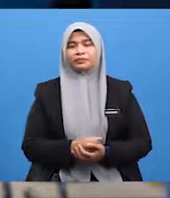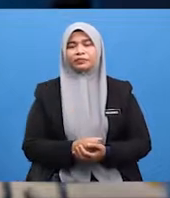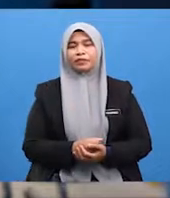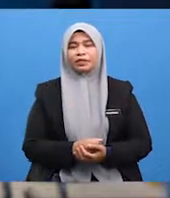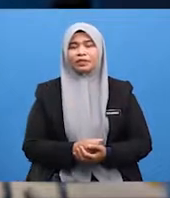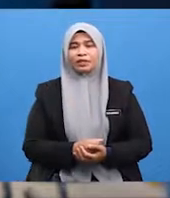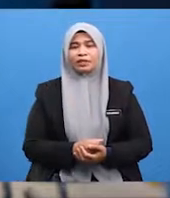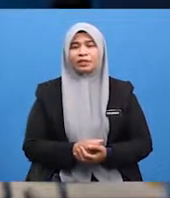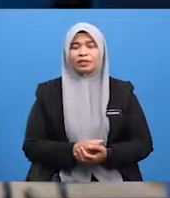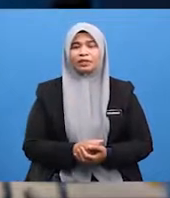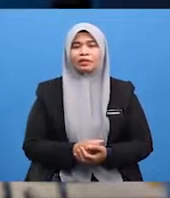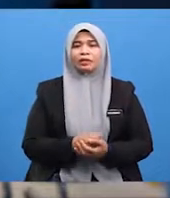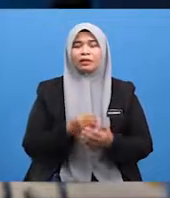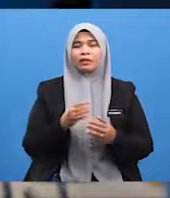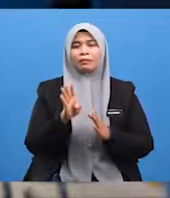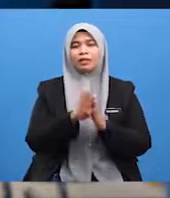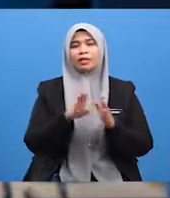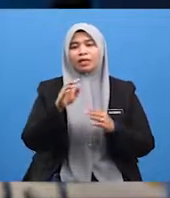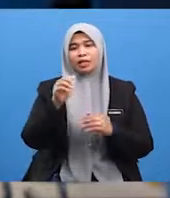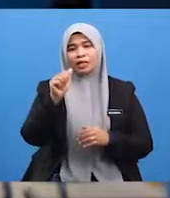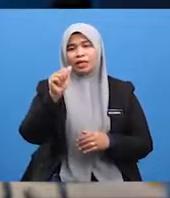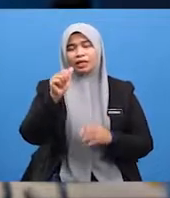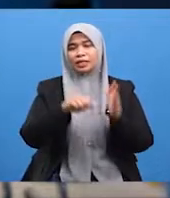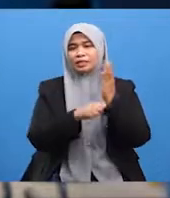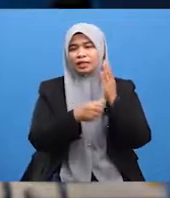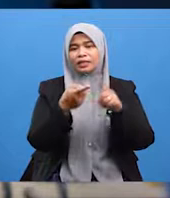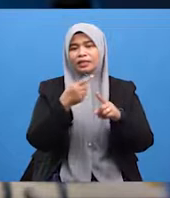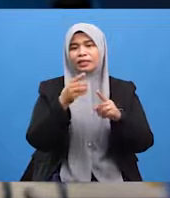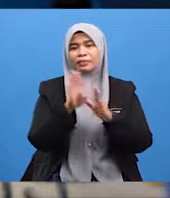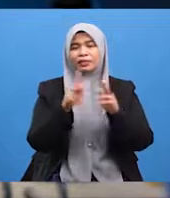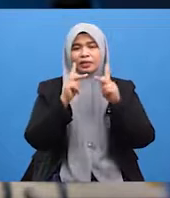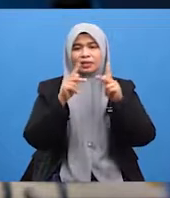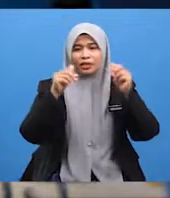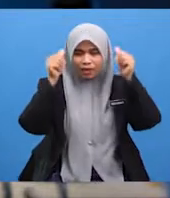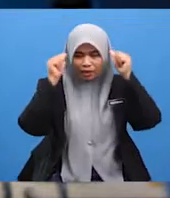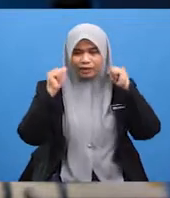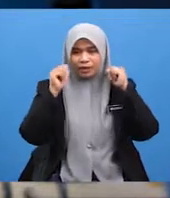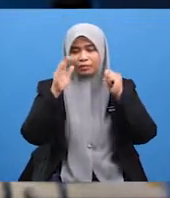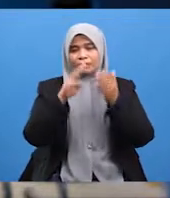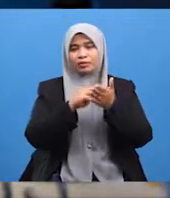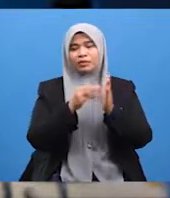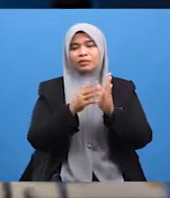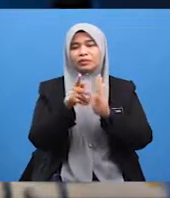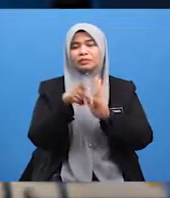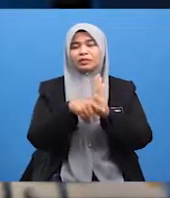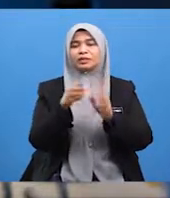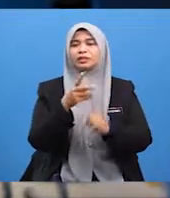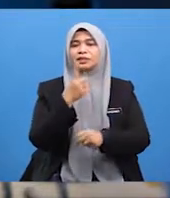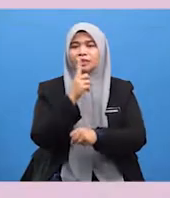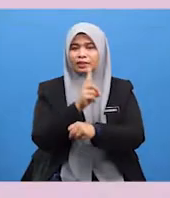Waad atau wa'dat berasal daripada perkataan Arab yang bermaksud perjanjian.